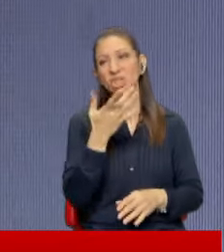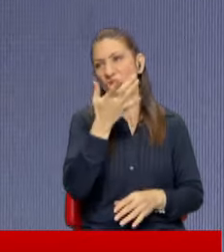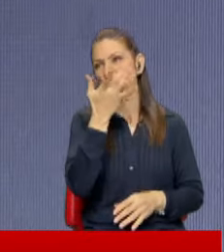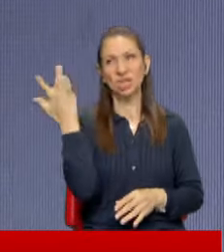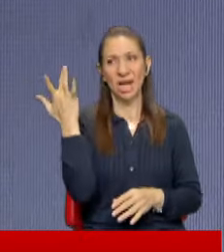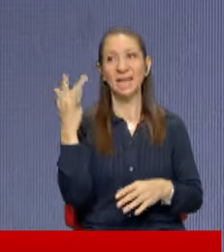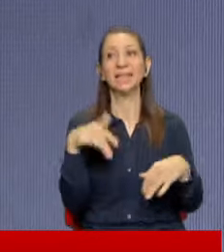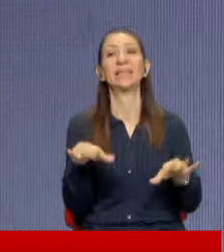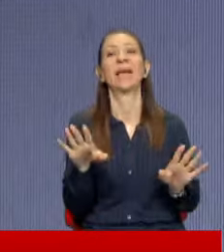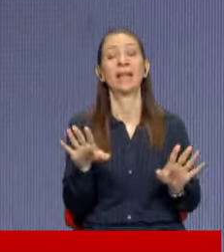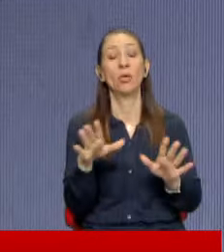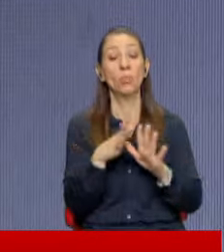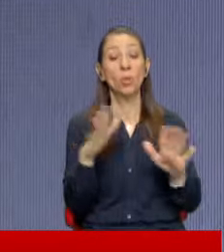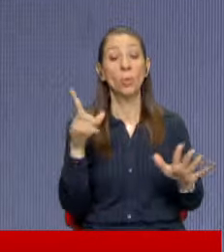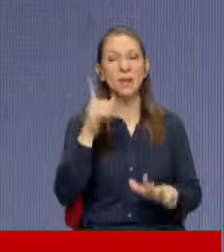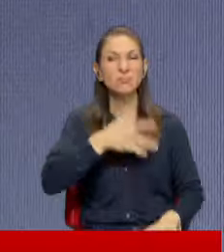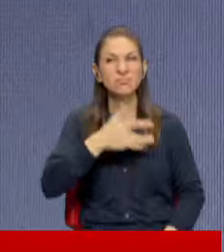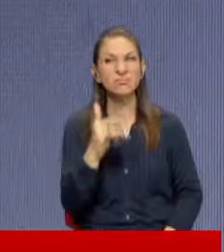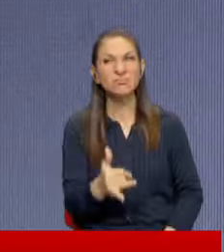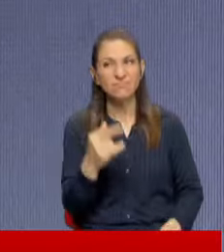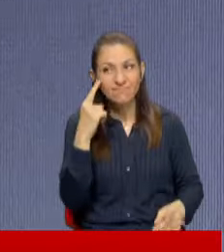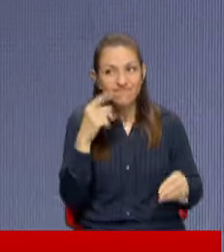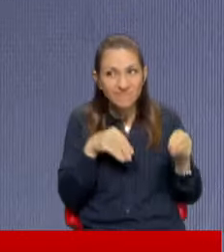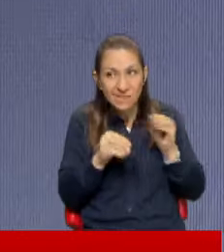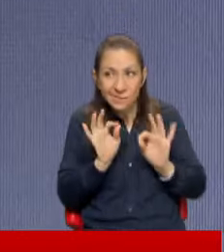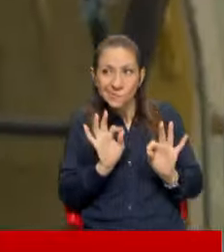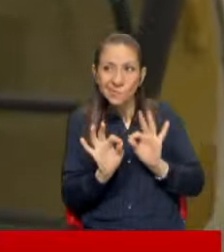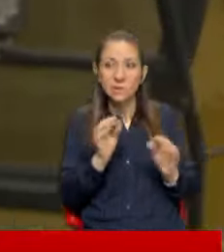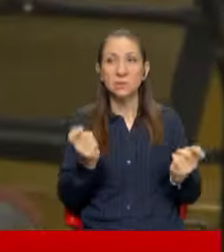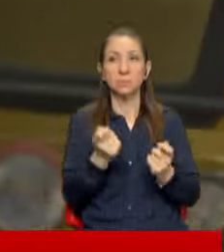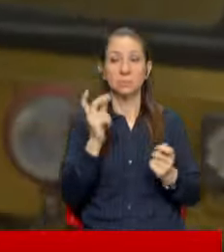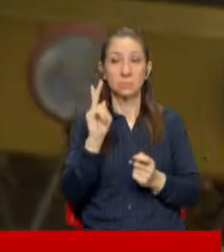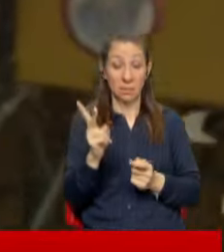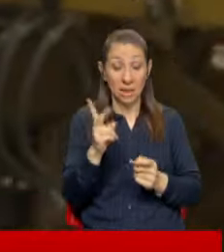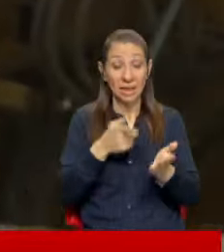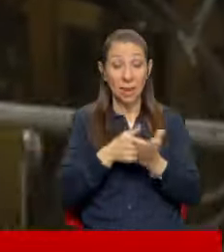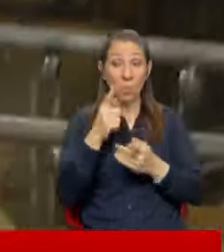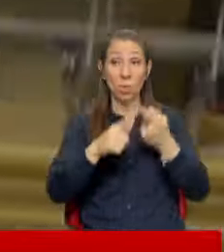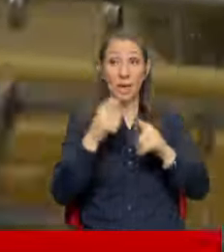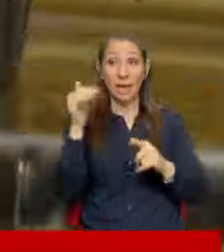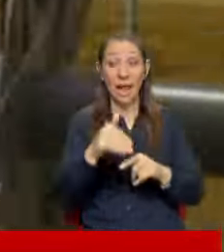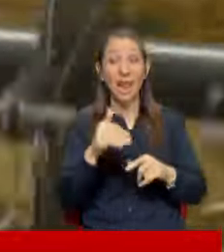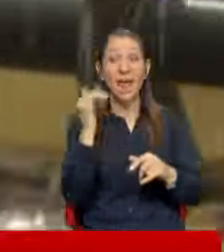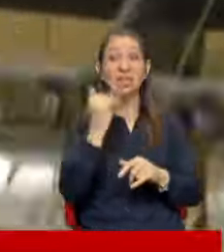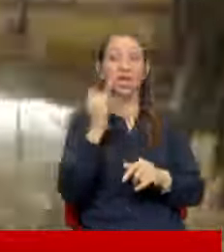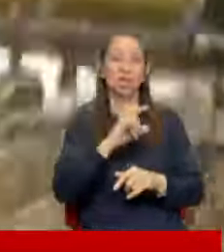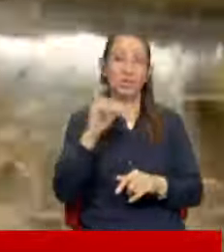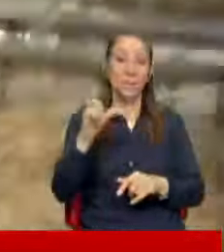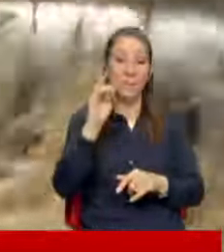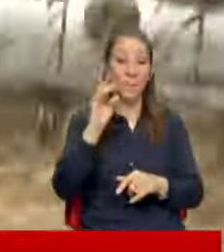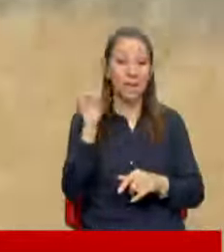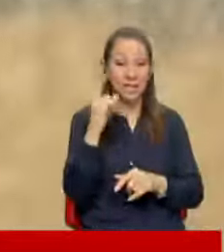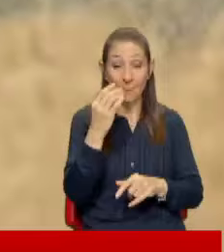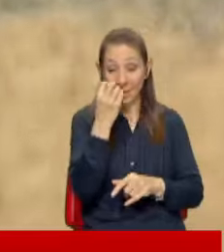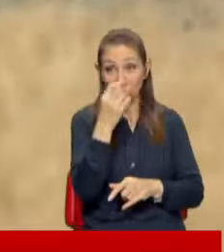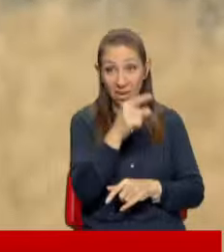cehaletin değil büyük bir art niyetin işaretidir Erdoğan tarım politikalarına gelen eleştirilere yanıt verdi MHP lideri